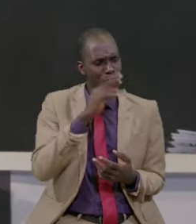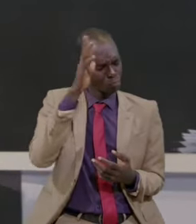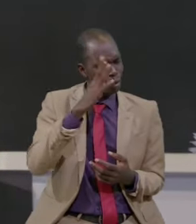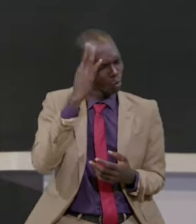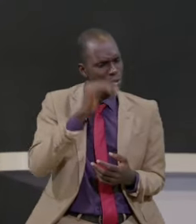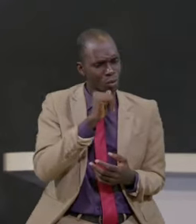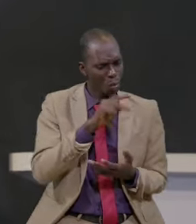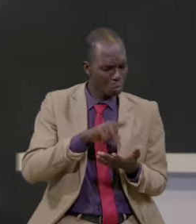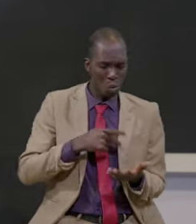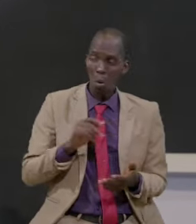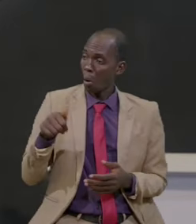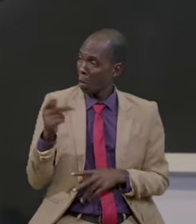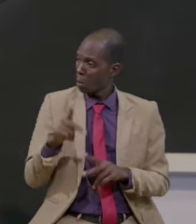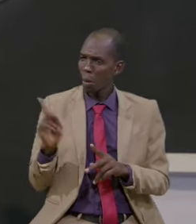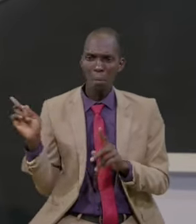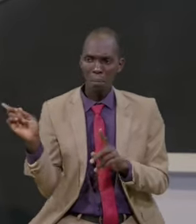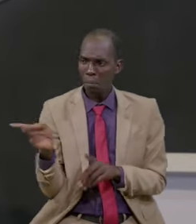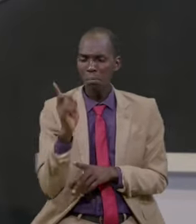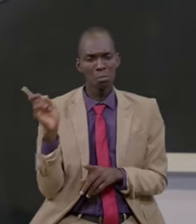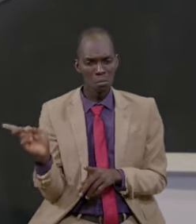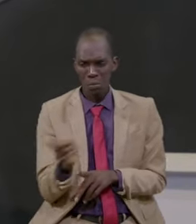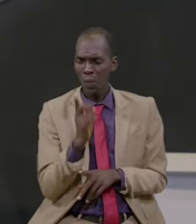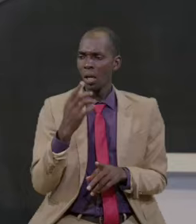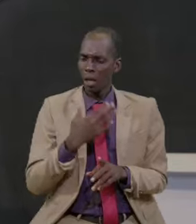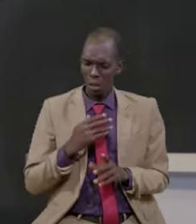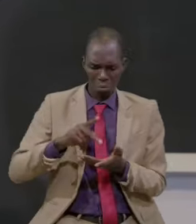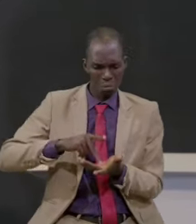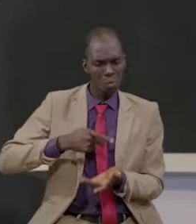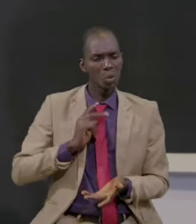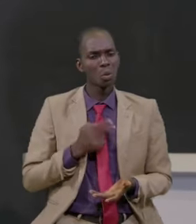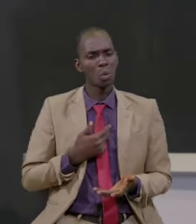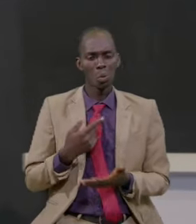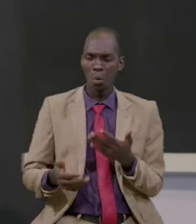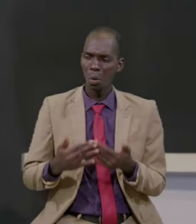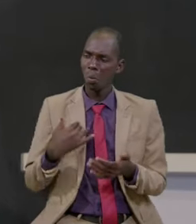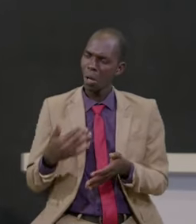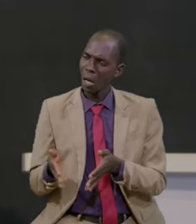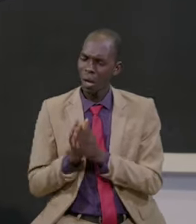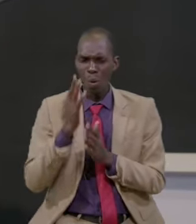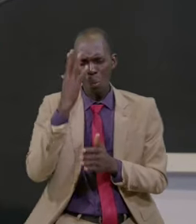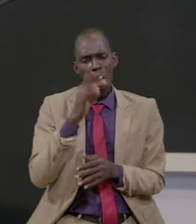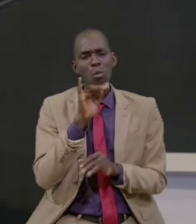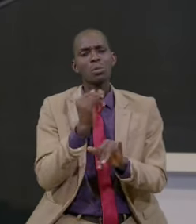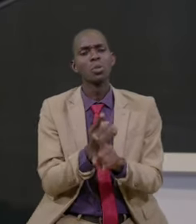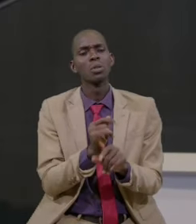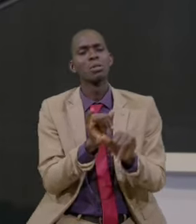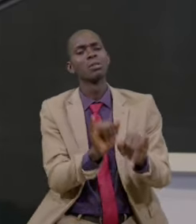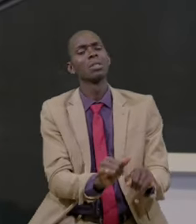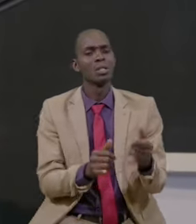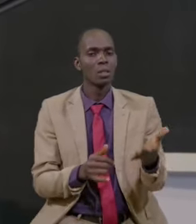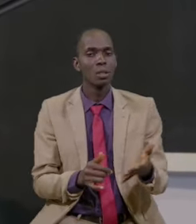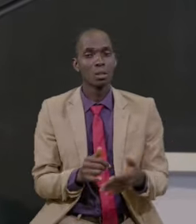tu ne donnes pas ce qu'on t'a dû donner? Les autres m'ont passé et ils ont donné. Ce qu'on leur demande, pourquoi est-ce que toi tu es là? Il